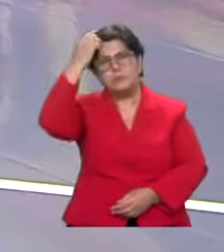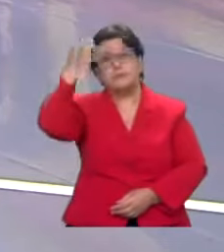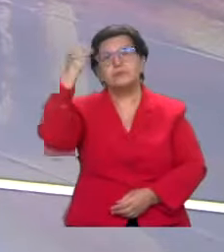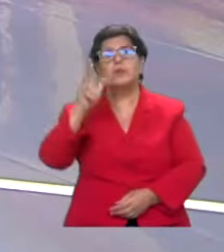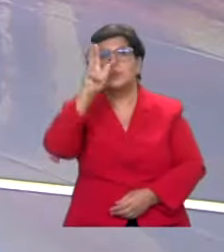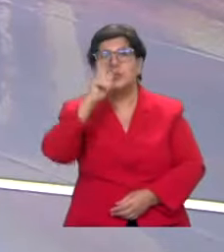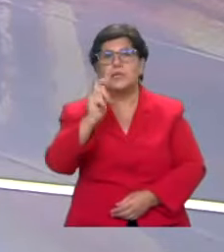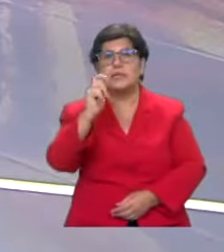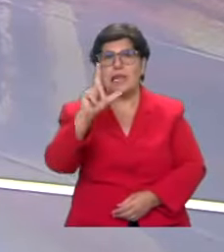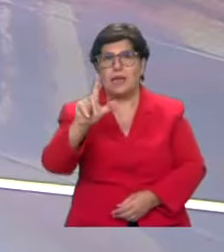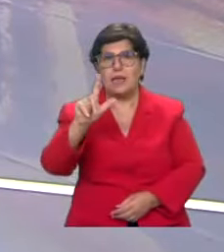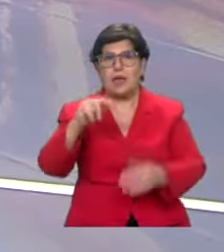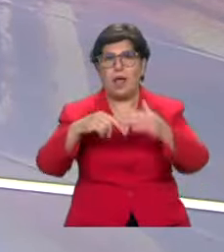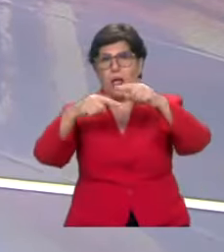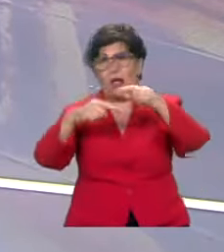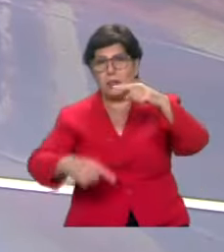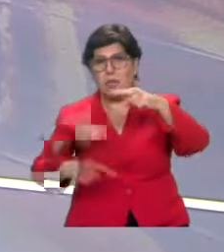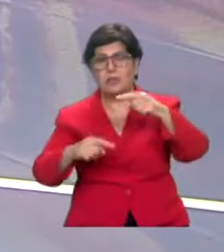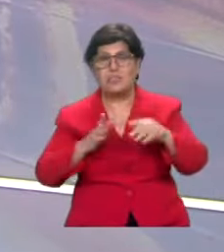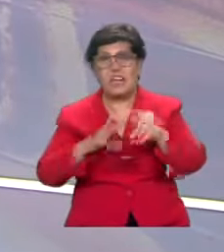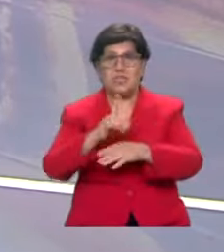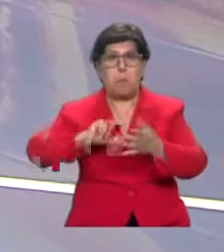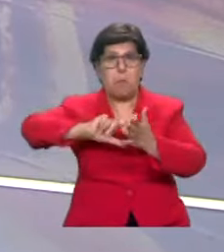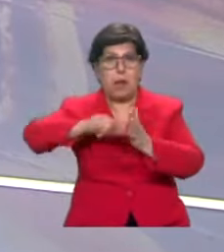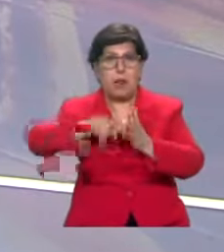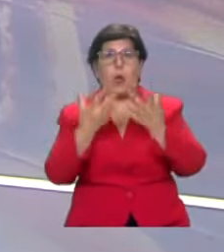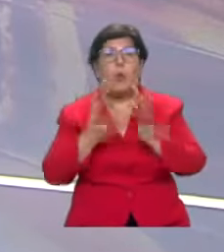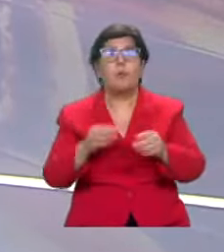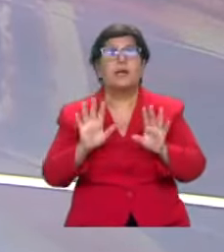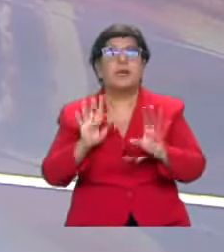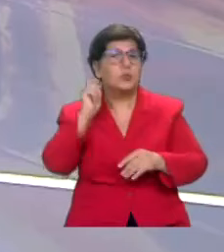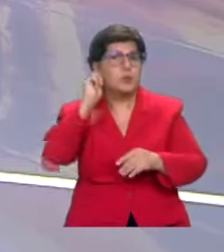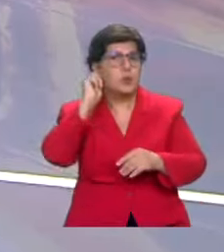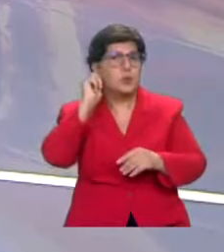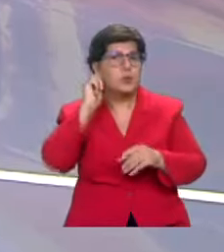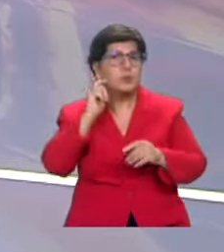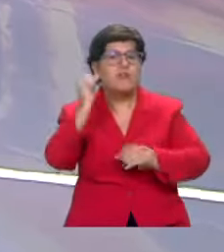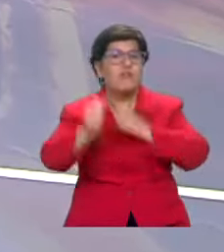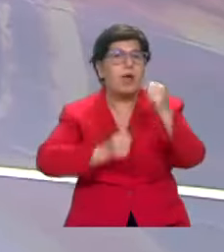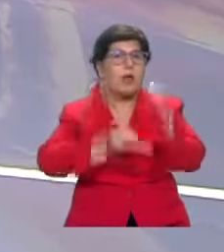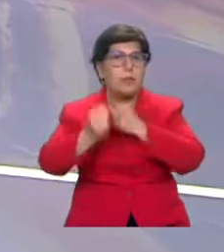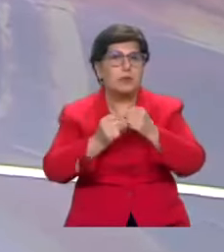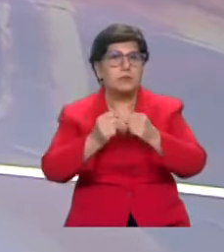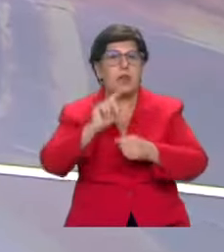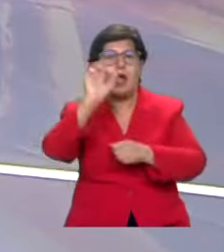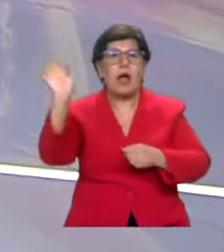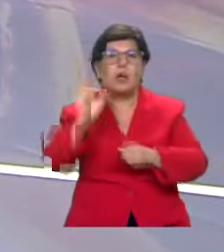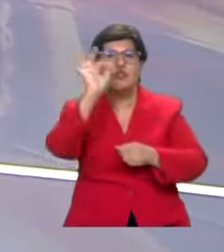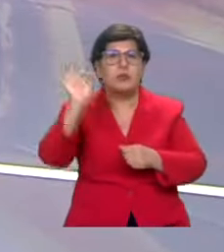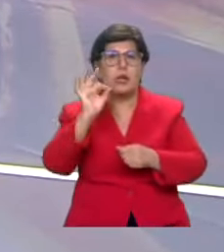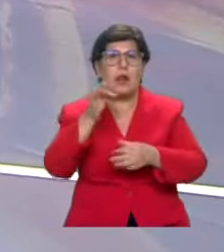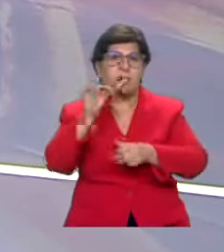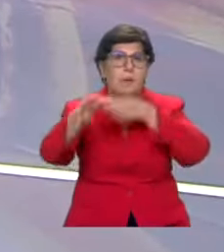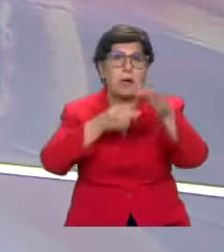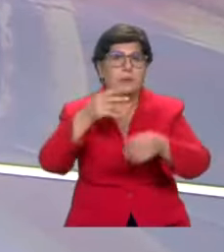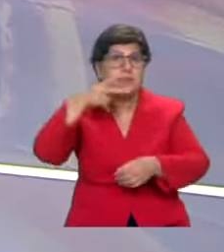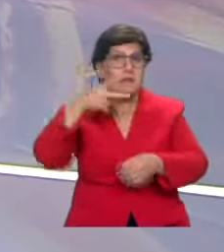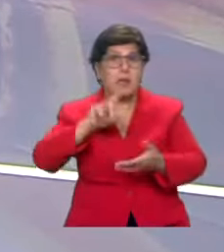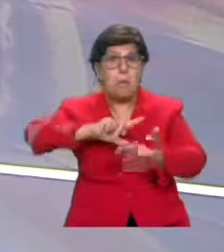Efendim 300 TL'nin altında gerçek bal olmaz. Uyarı üreticilerden yani arıcılardan geldi. Sahte